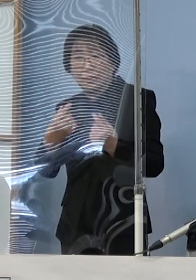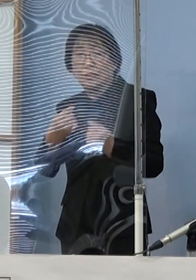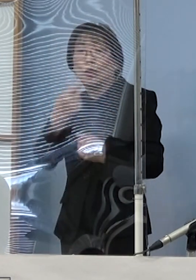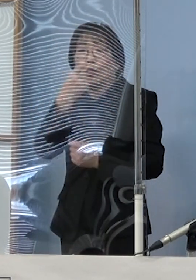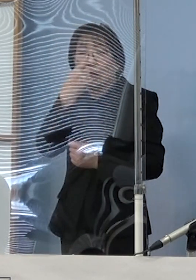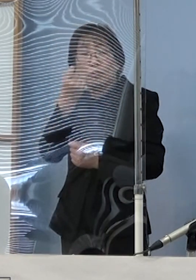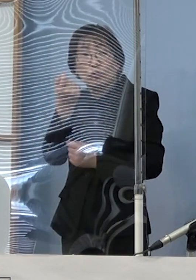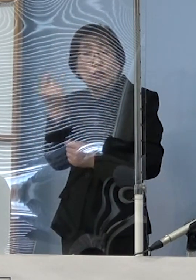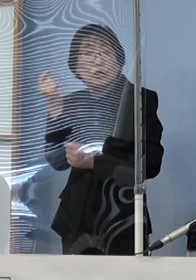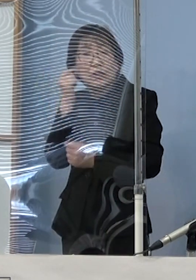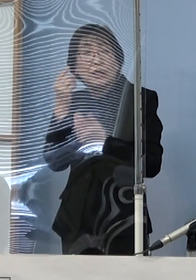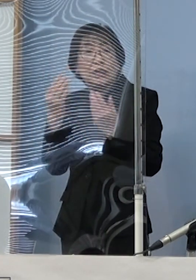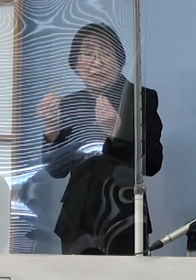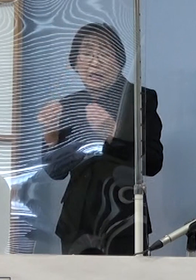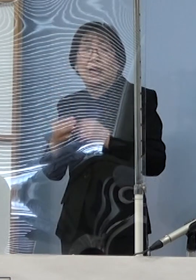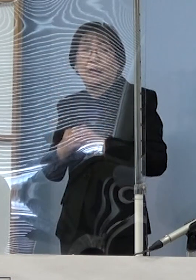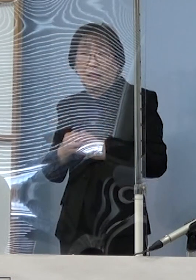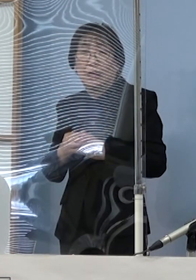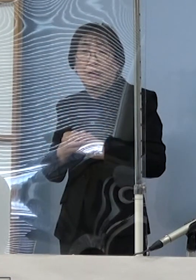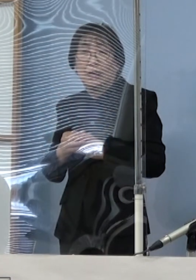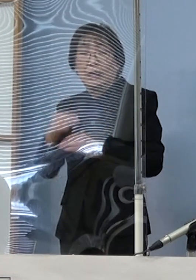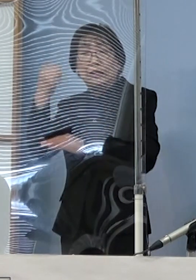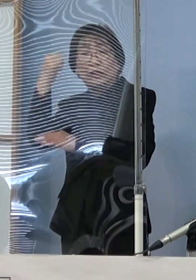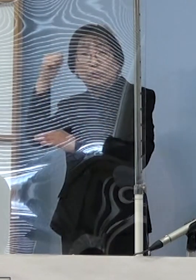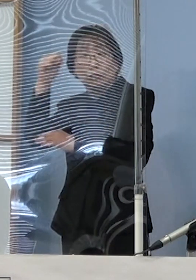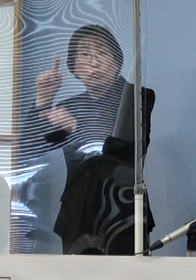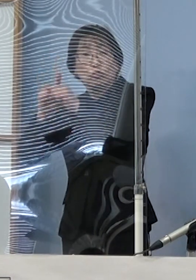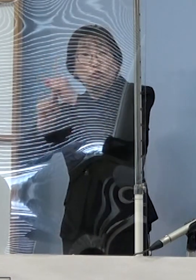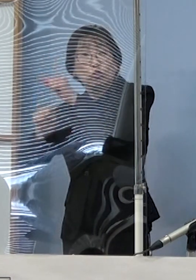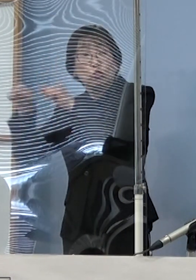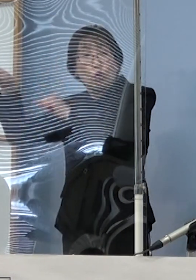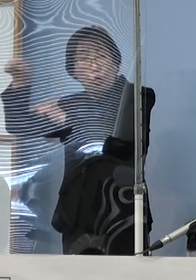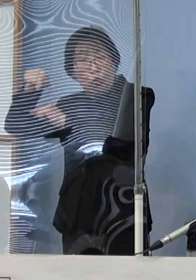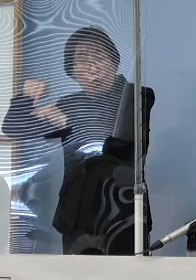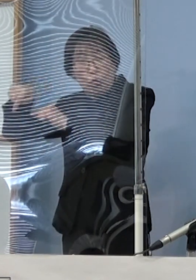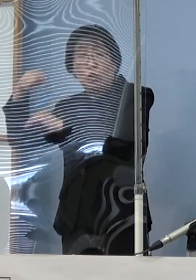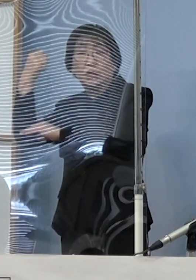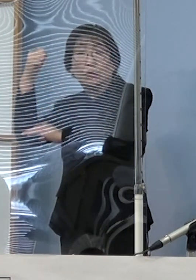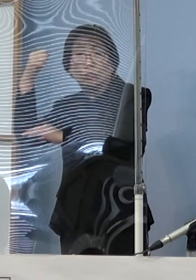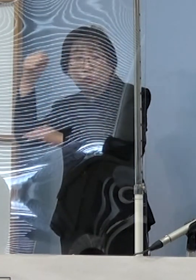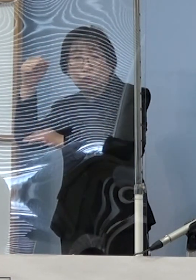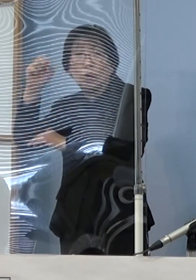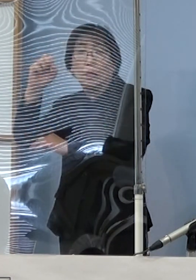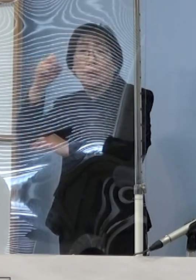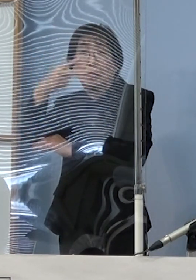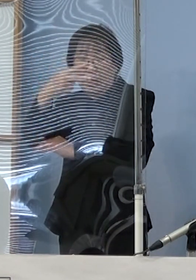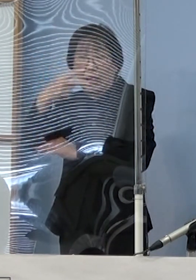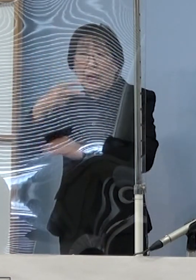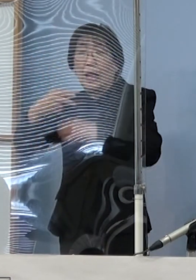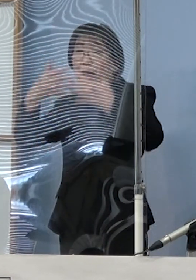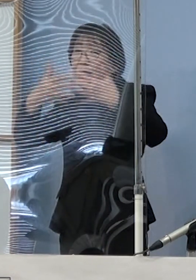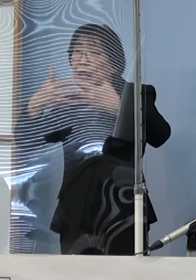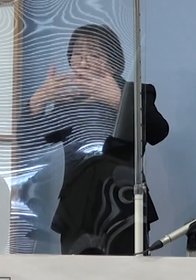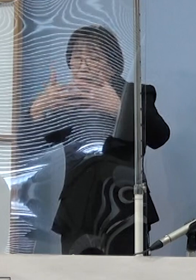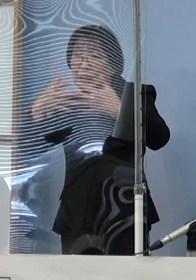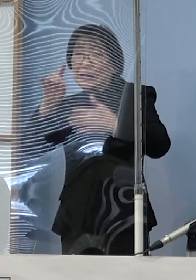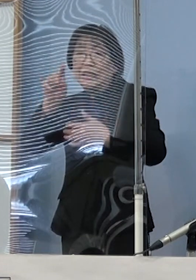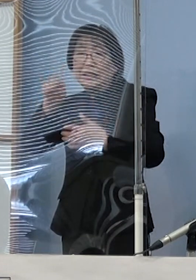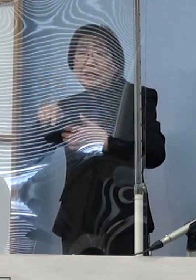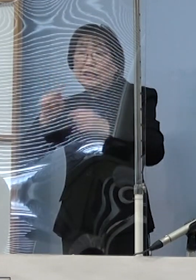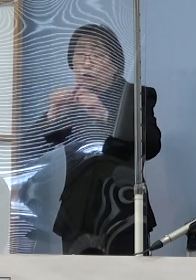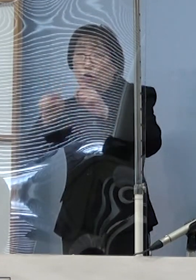が、中央市の皆さん方、あるいはキー局の皆さん方は、これデキレースじゃないかと、このように言われ